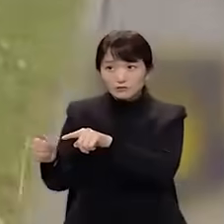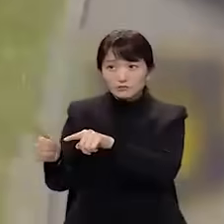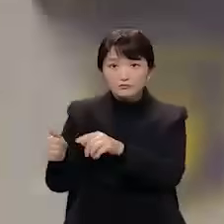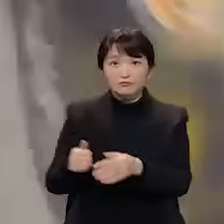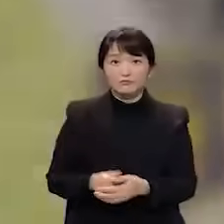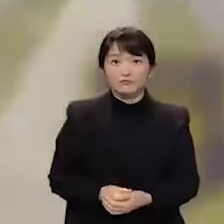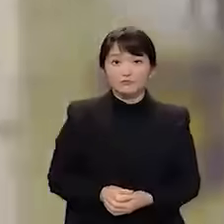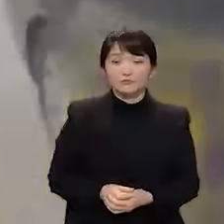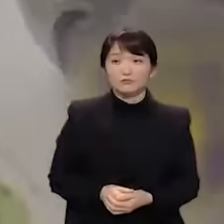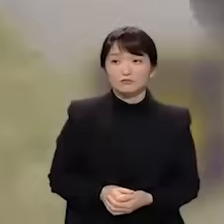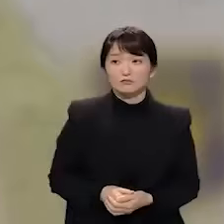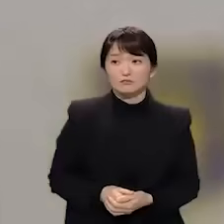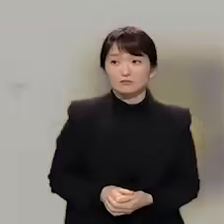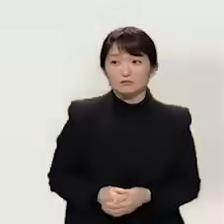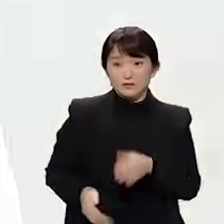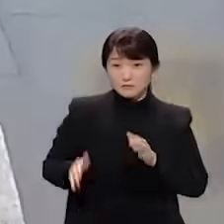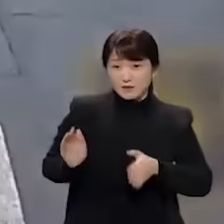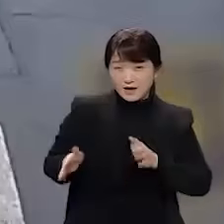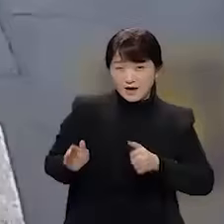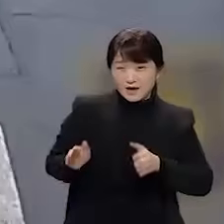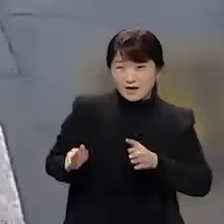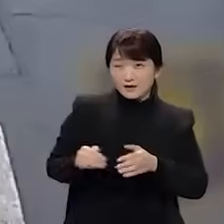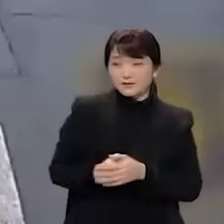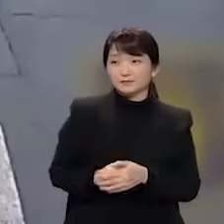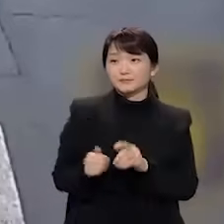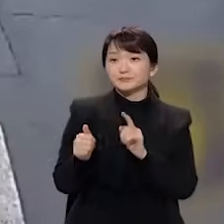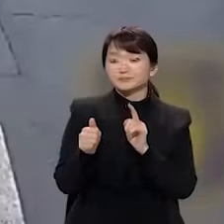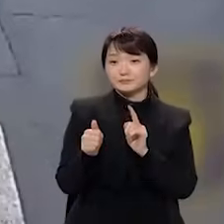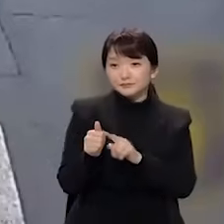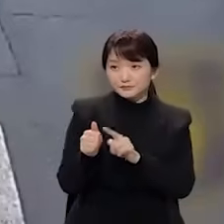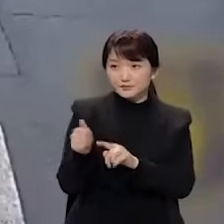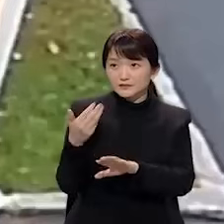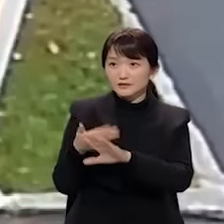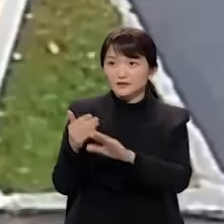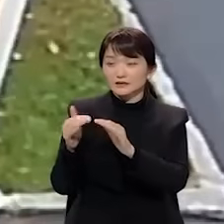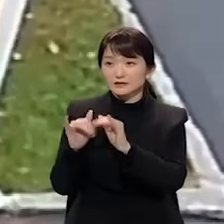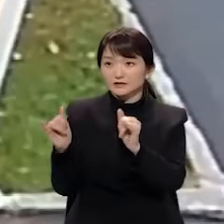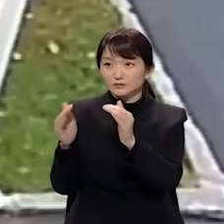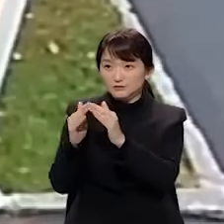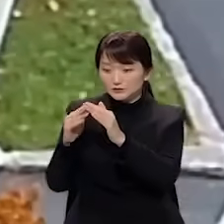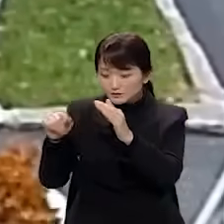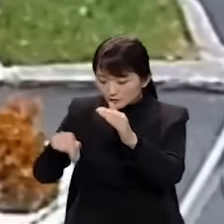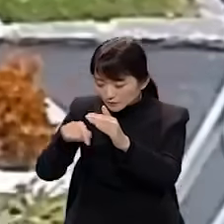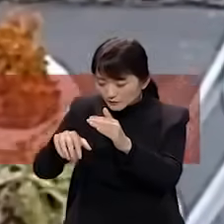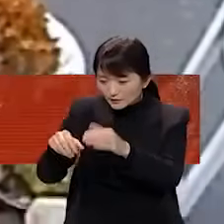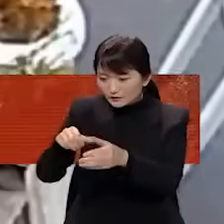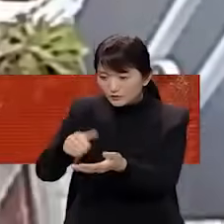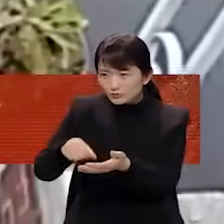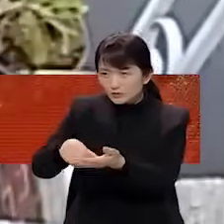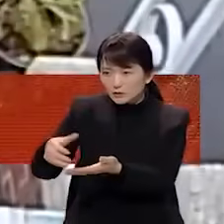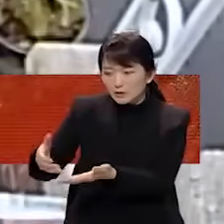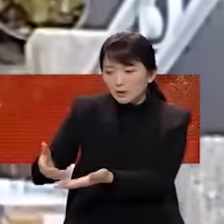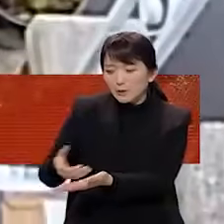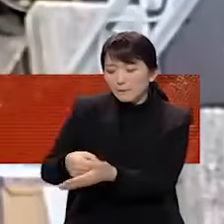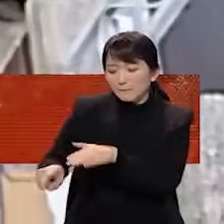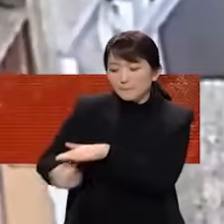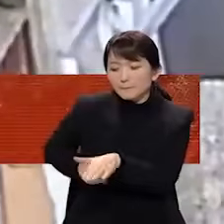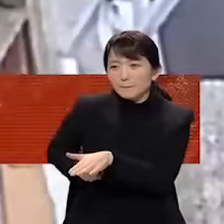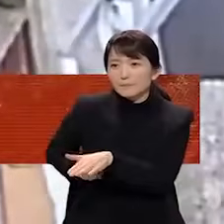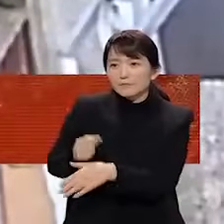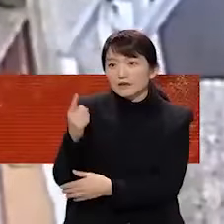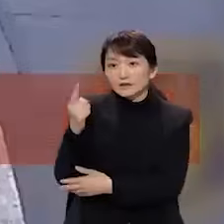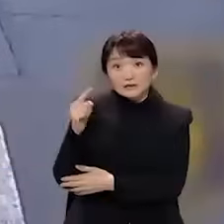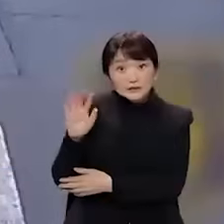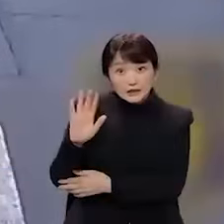보시죠 자 그러니까 바로 몇 분 전에 저 남성이 남의집 앞에인 택배를 쓸쩍 했던 겁니다 그것도 하나도